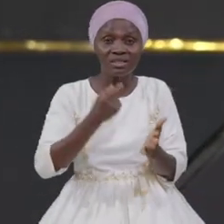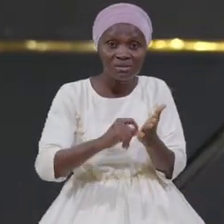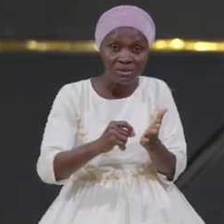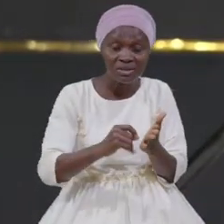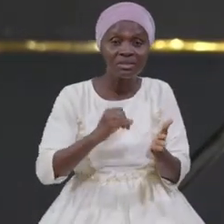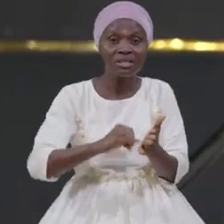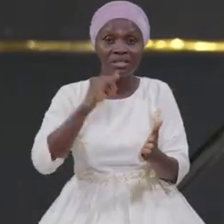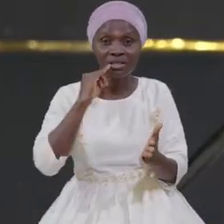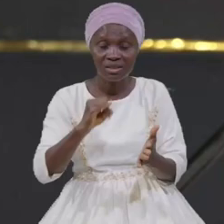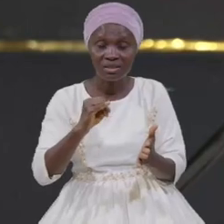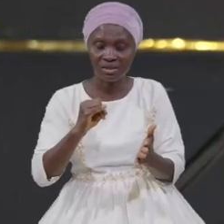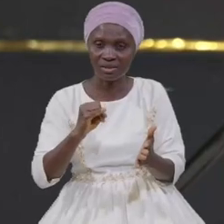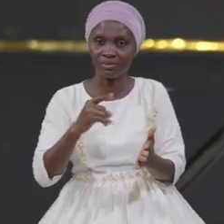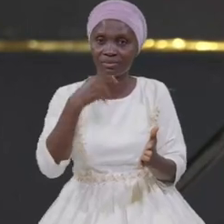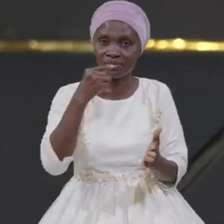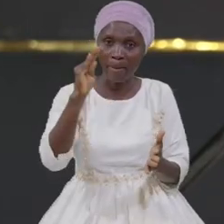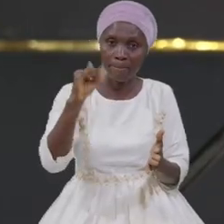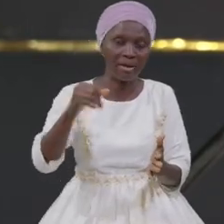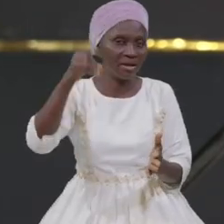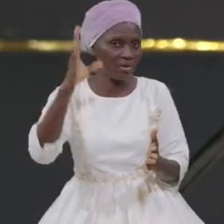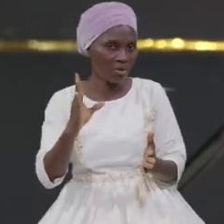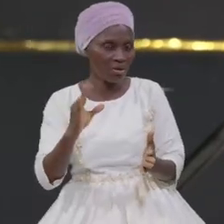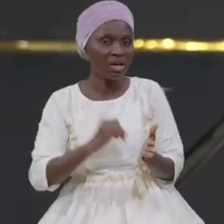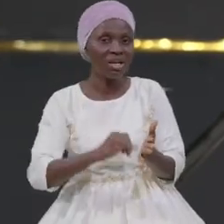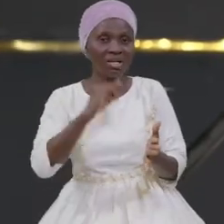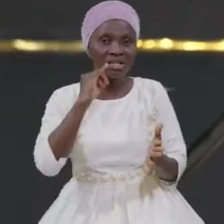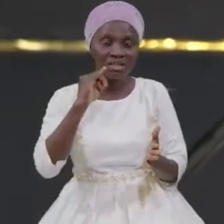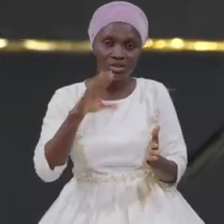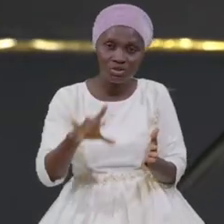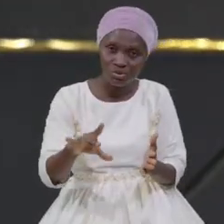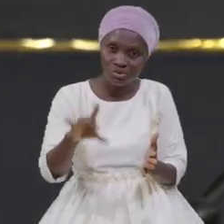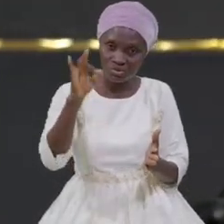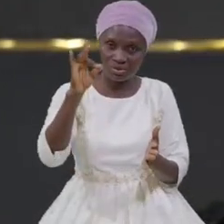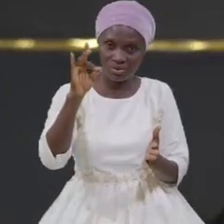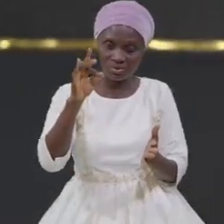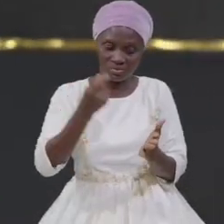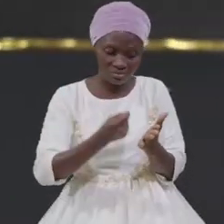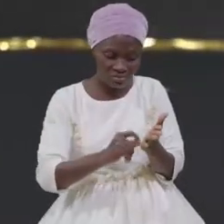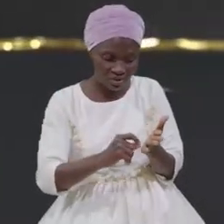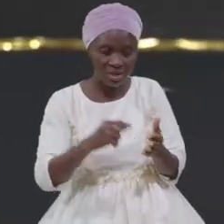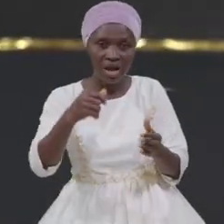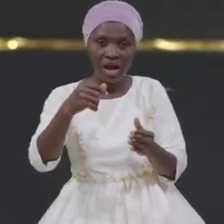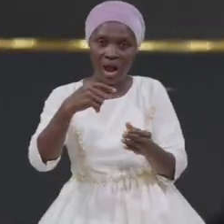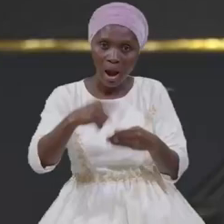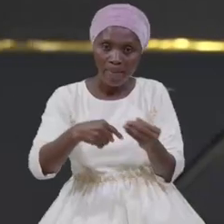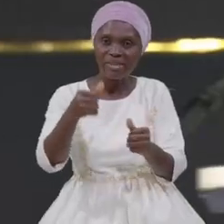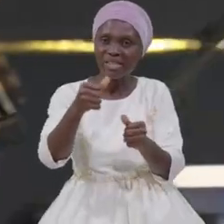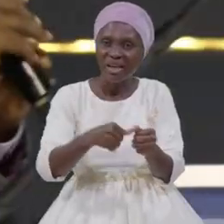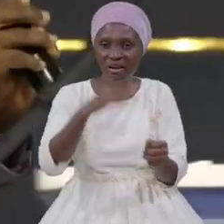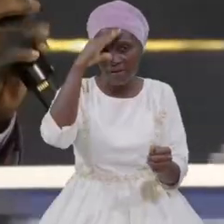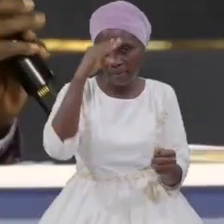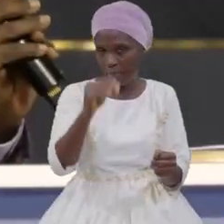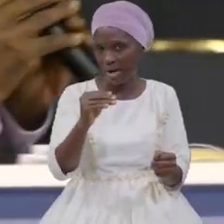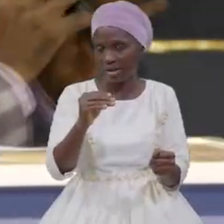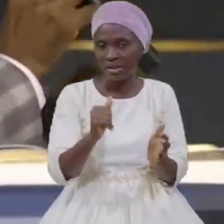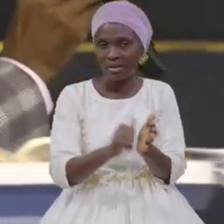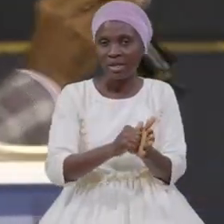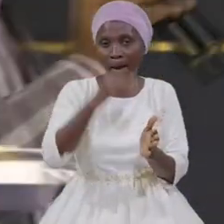hommes. Et à toute personne, à tout le monde, il est réservé aux hommes de mourir une seule